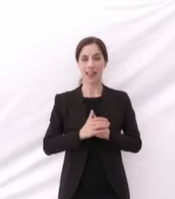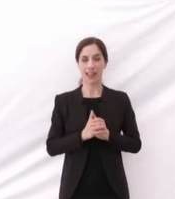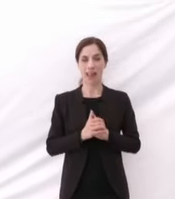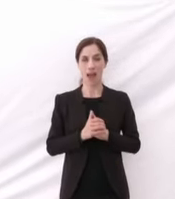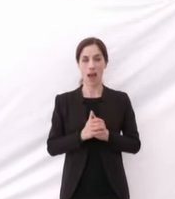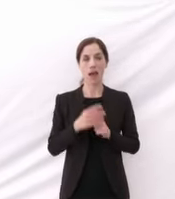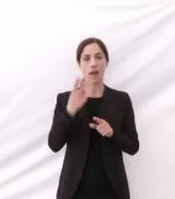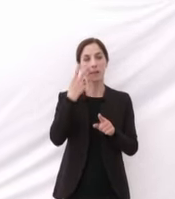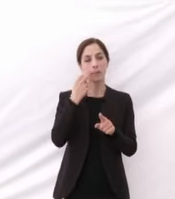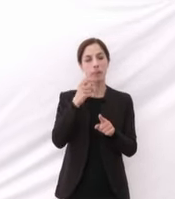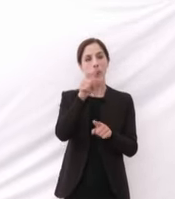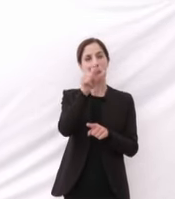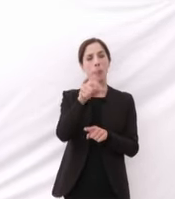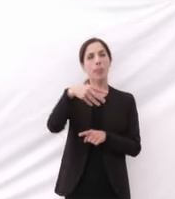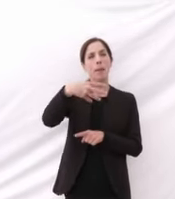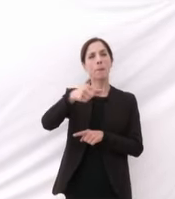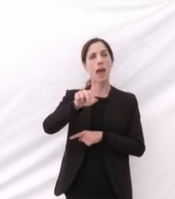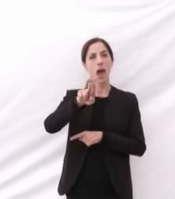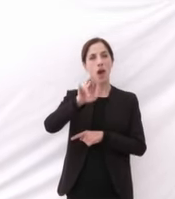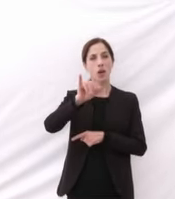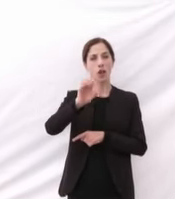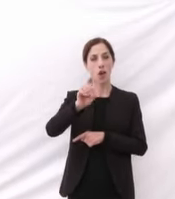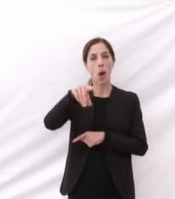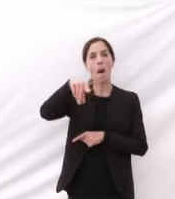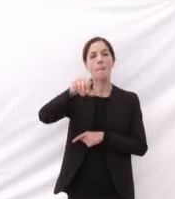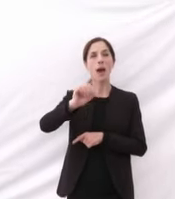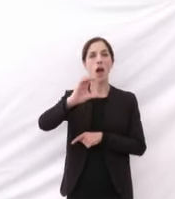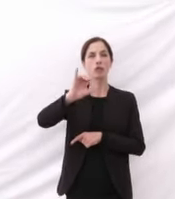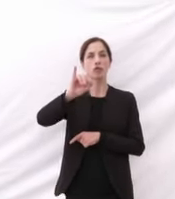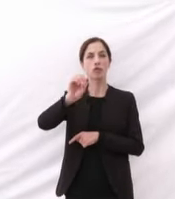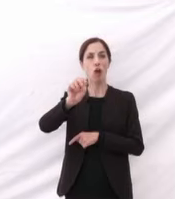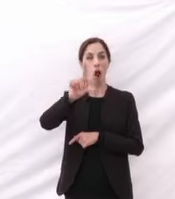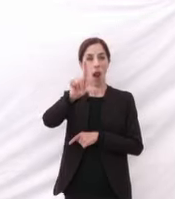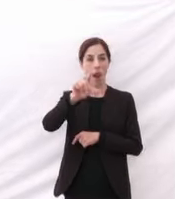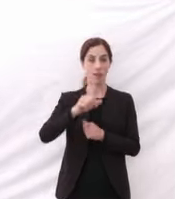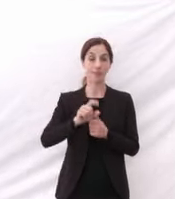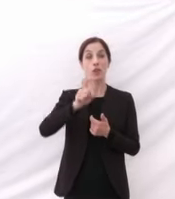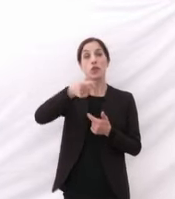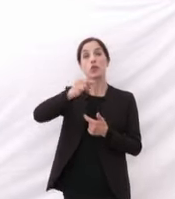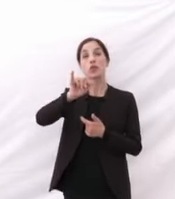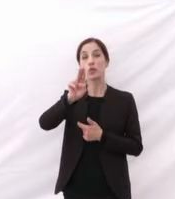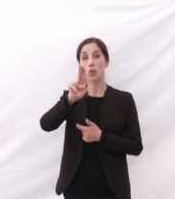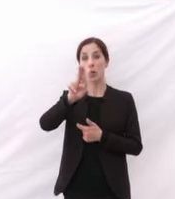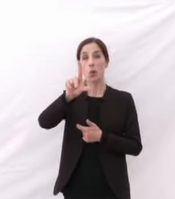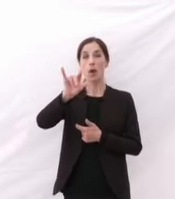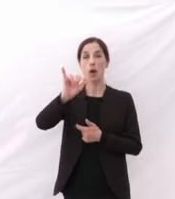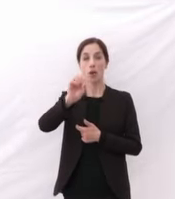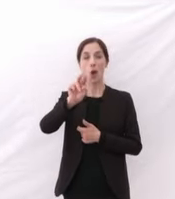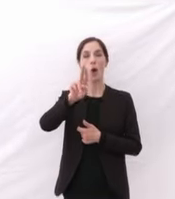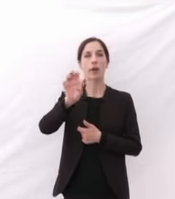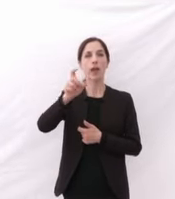per Mario Pacciolla, per Giulio Regeni,